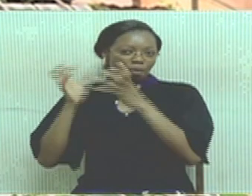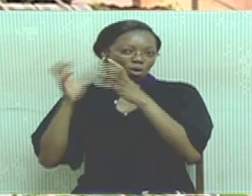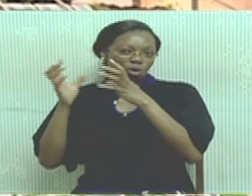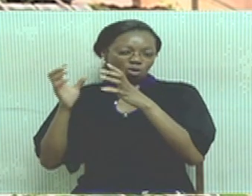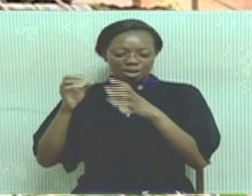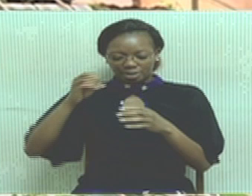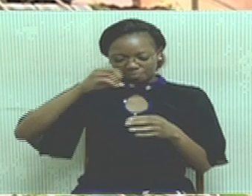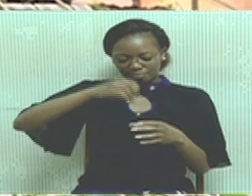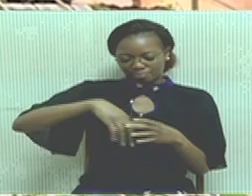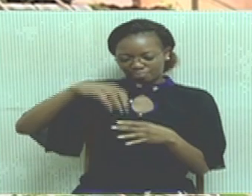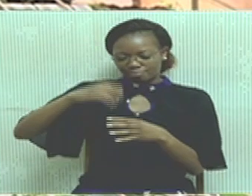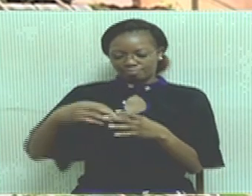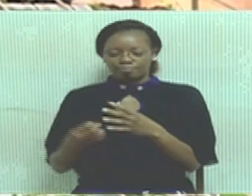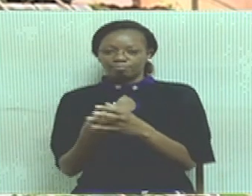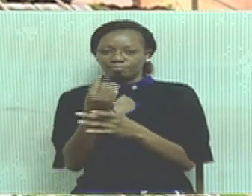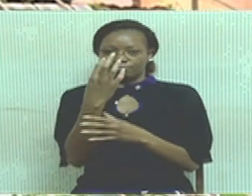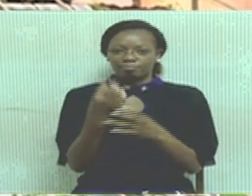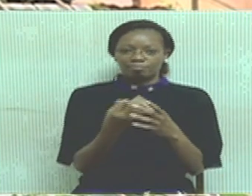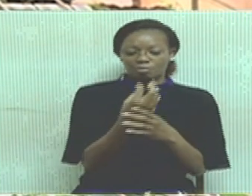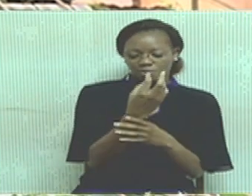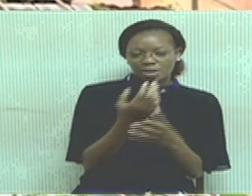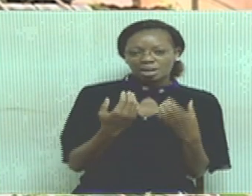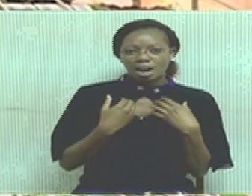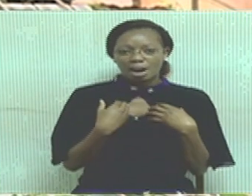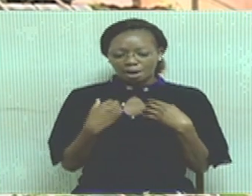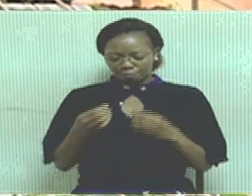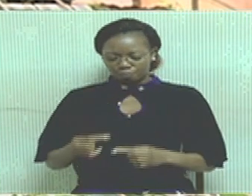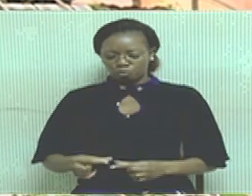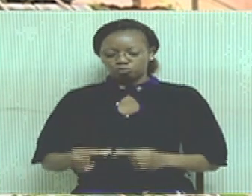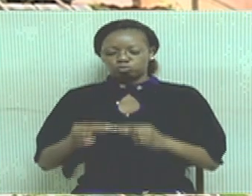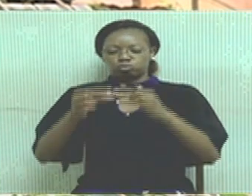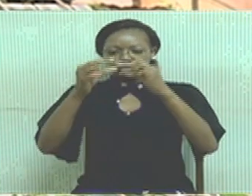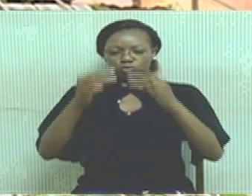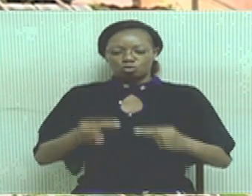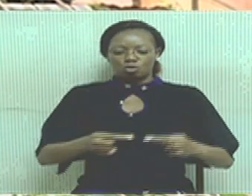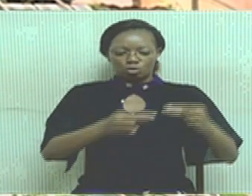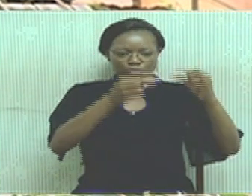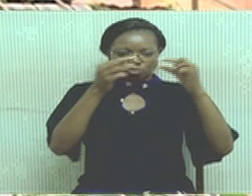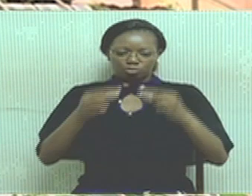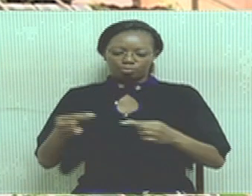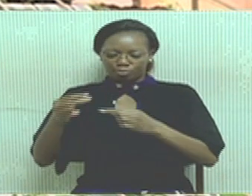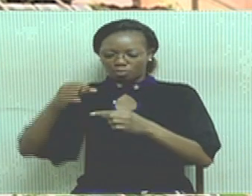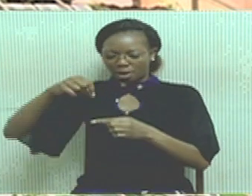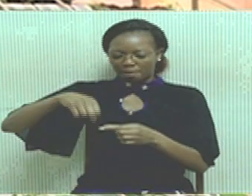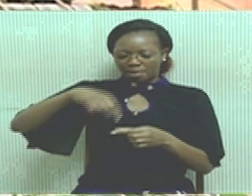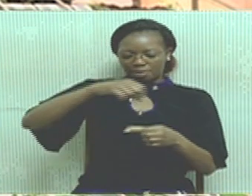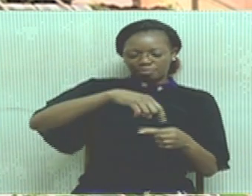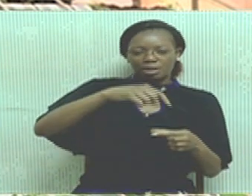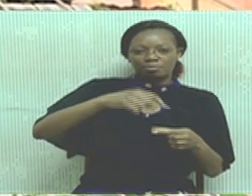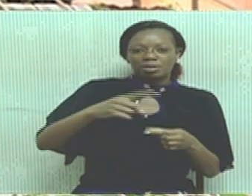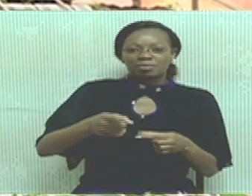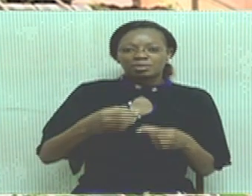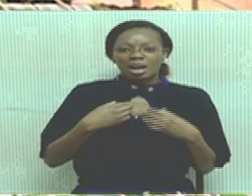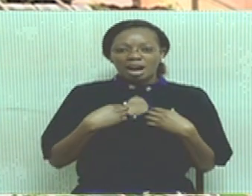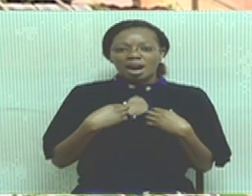pipes, zile ambazo zinatumika. Pia kuna hizo benches, kuna zile pits, zile